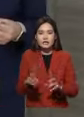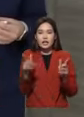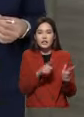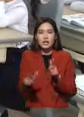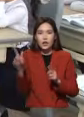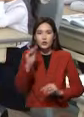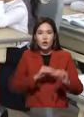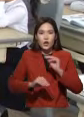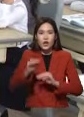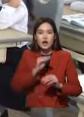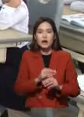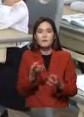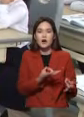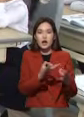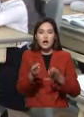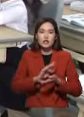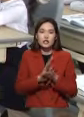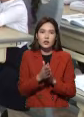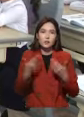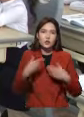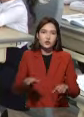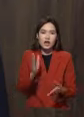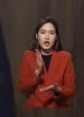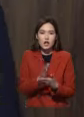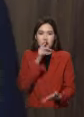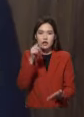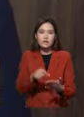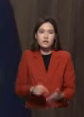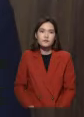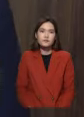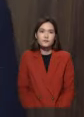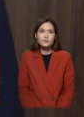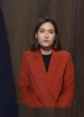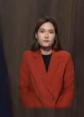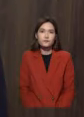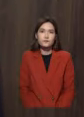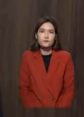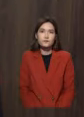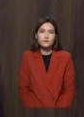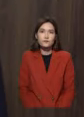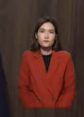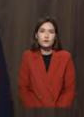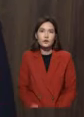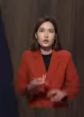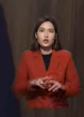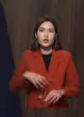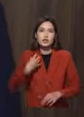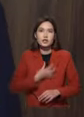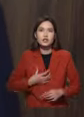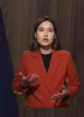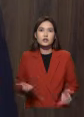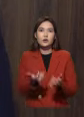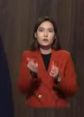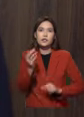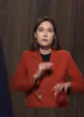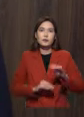құрылып, қажетті іс-шаралар жоспарын бекітетін болып келісті. Жаңа оптика волокно деген сондай қызметті біз салып